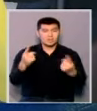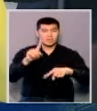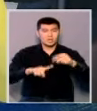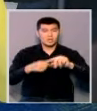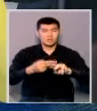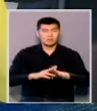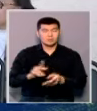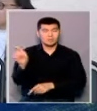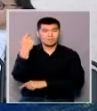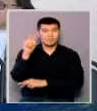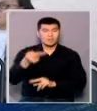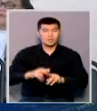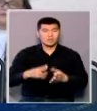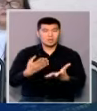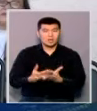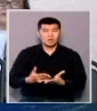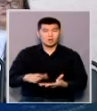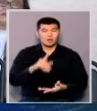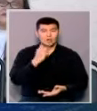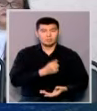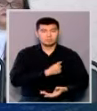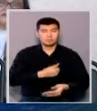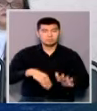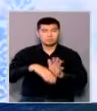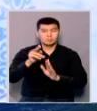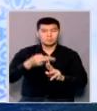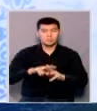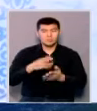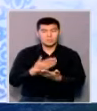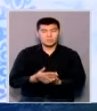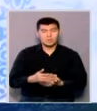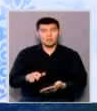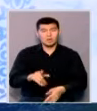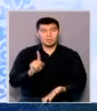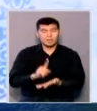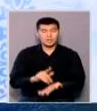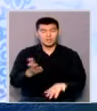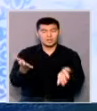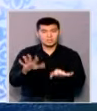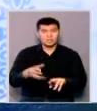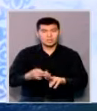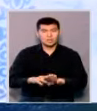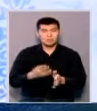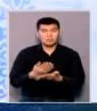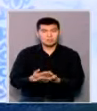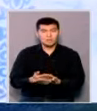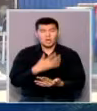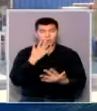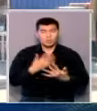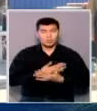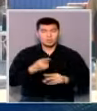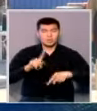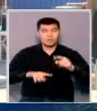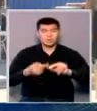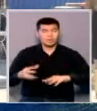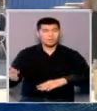войны. Стойкость и мужество воинов, верность самым высоким идеалам и долгу всегда были и остаются истинным примером любви к родине